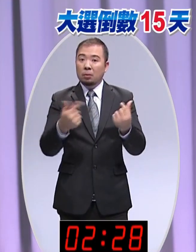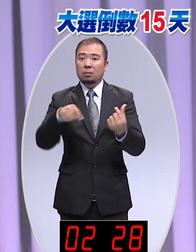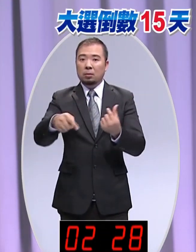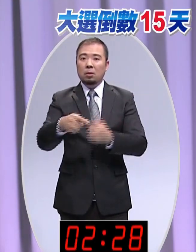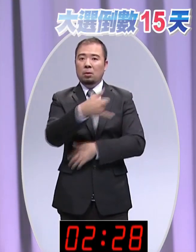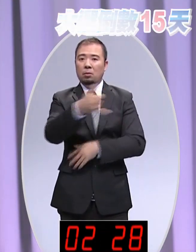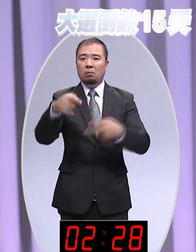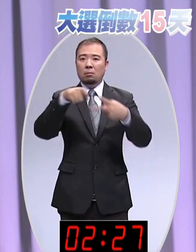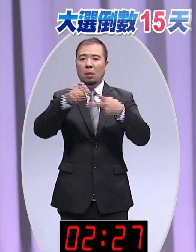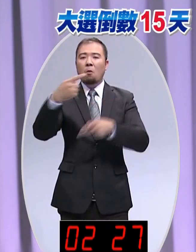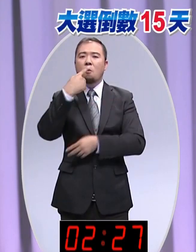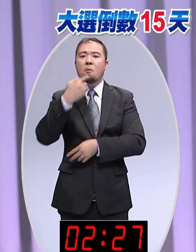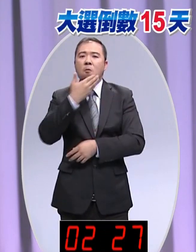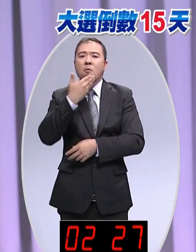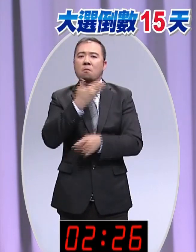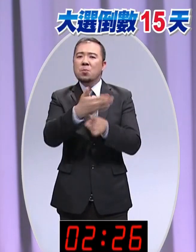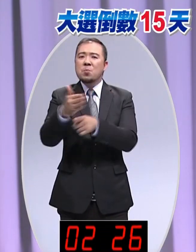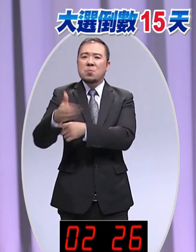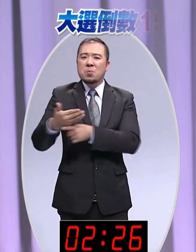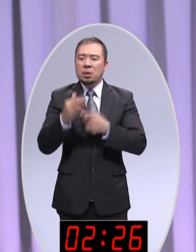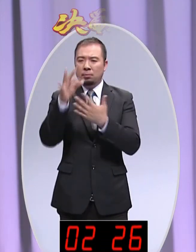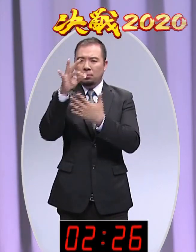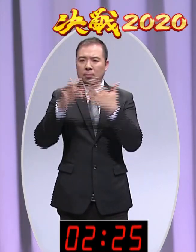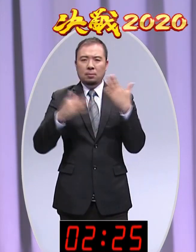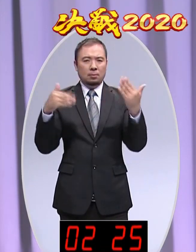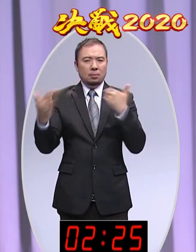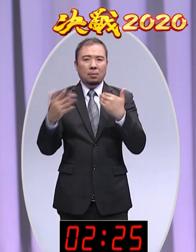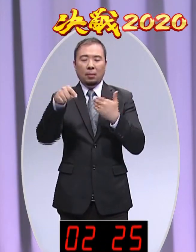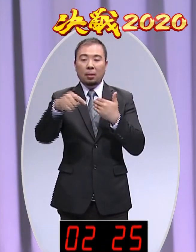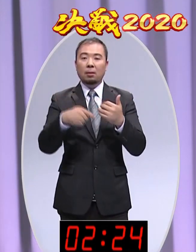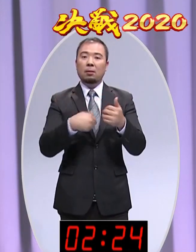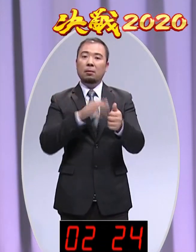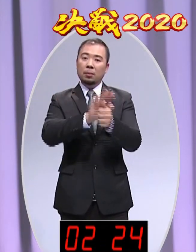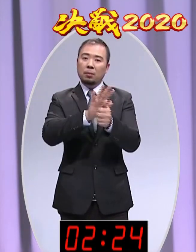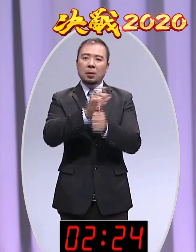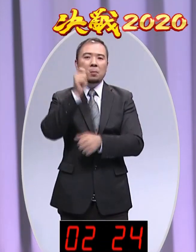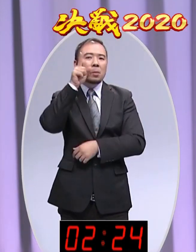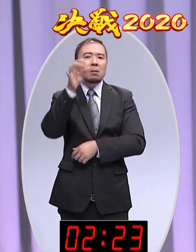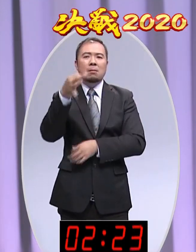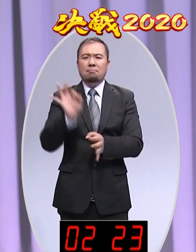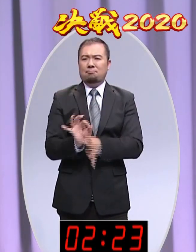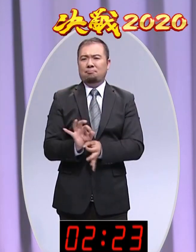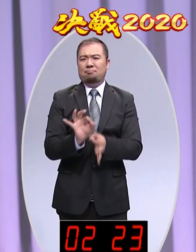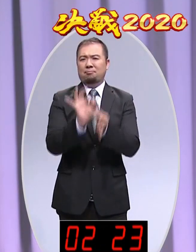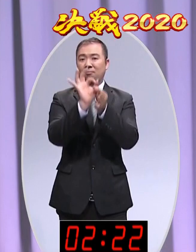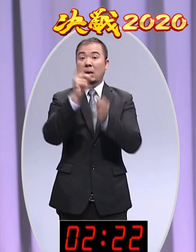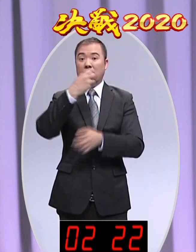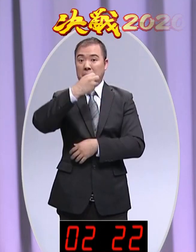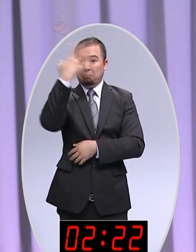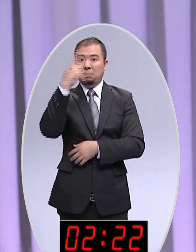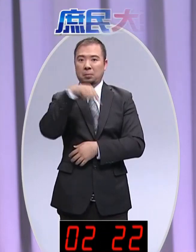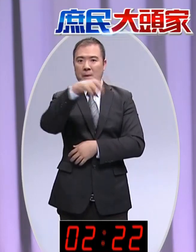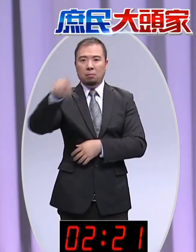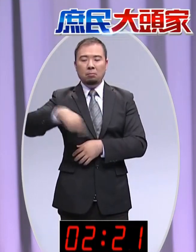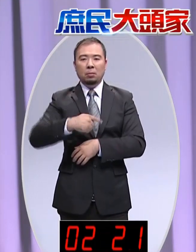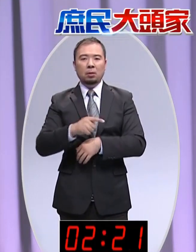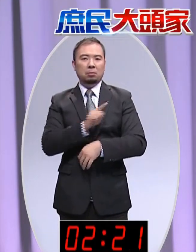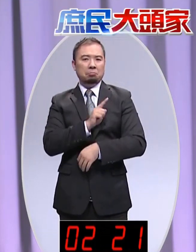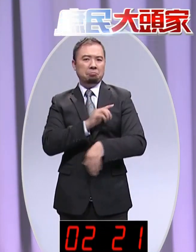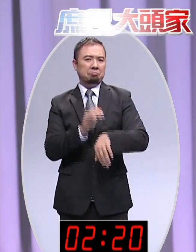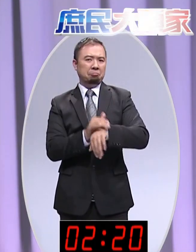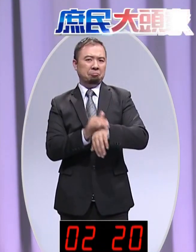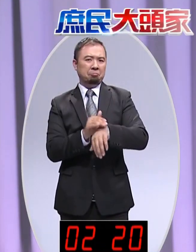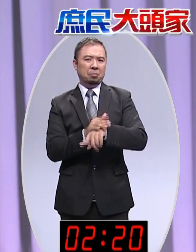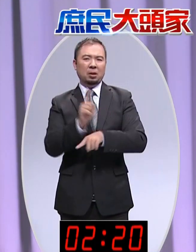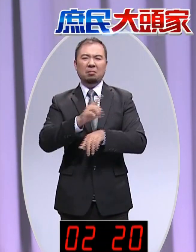利分配的规范，才能让员工薪水往上调，而年轻的人才才能摆脱低